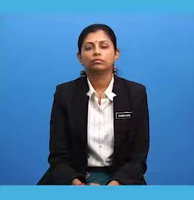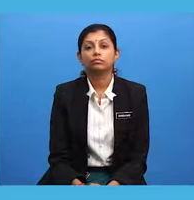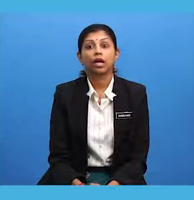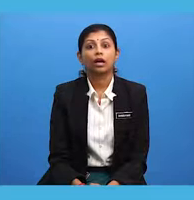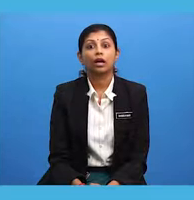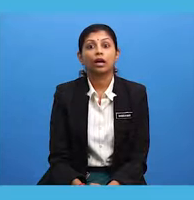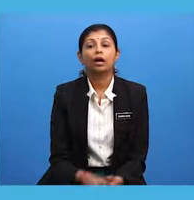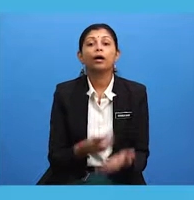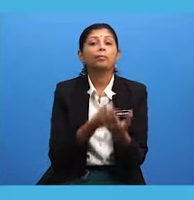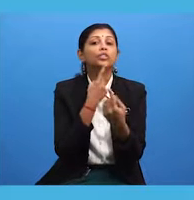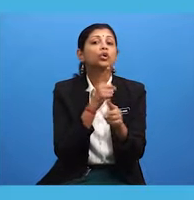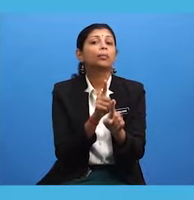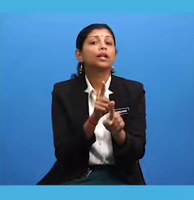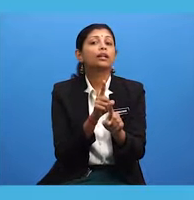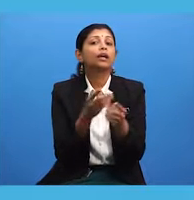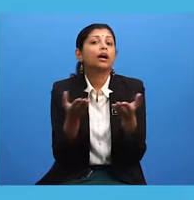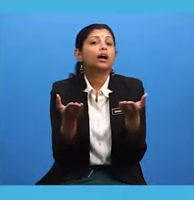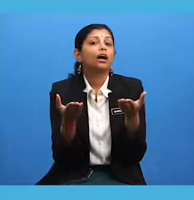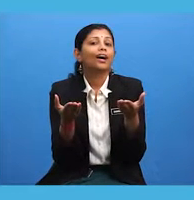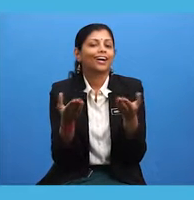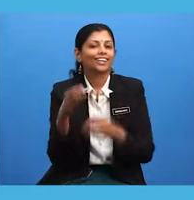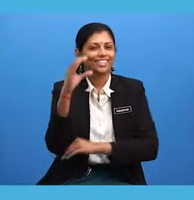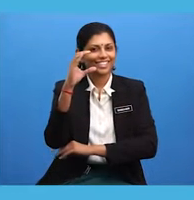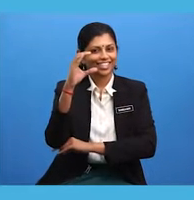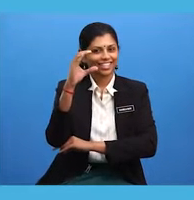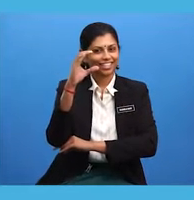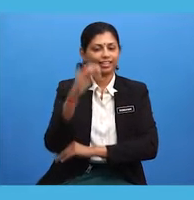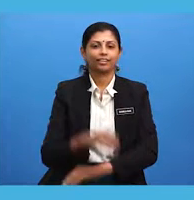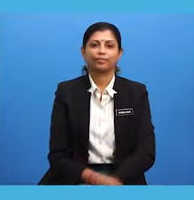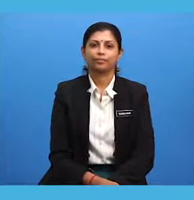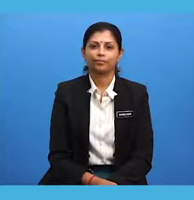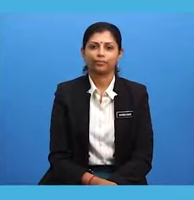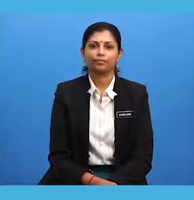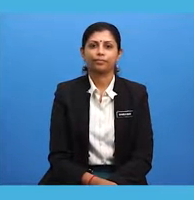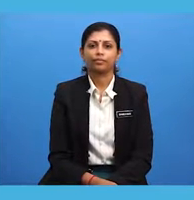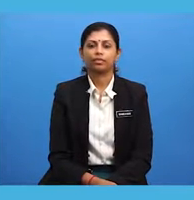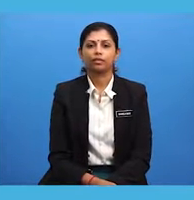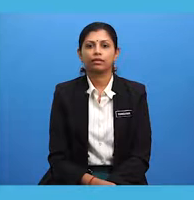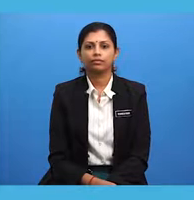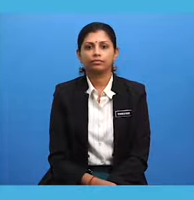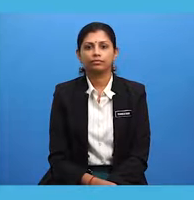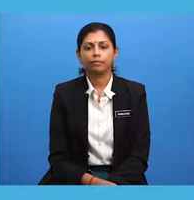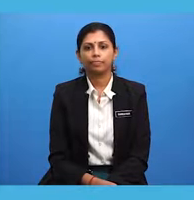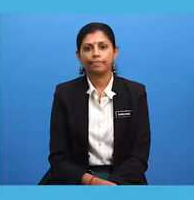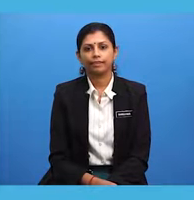Betul. Jawapannya adalah C, iaitu hormon